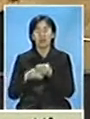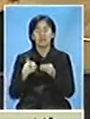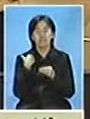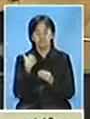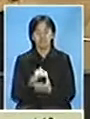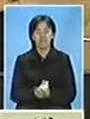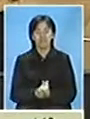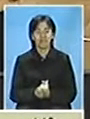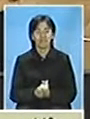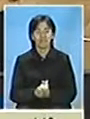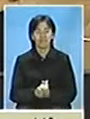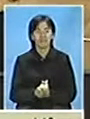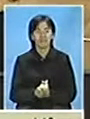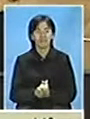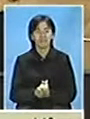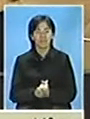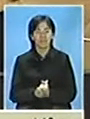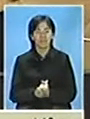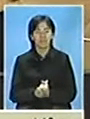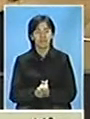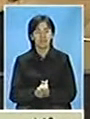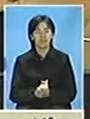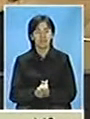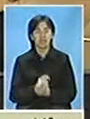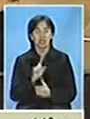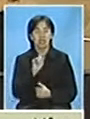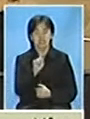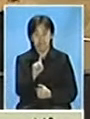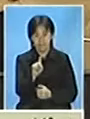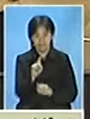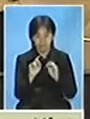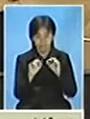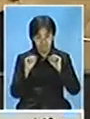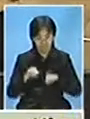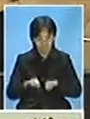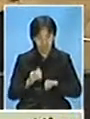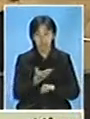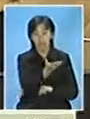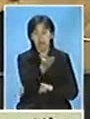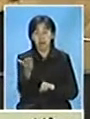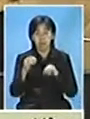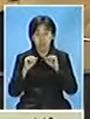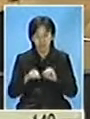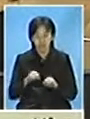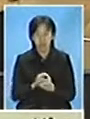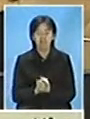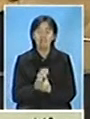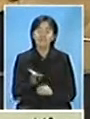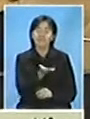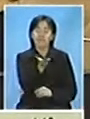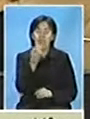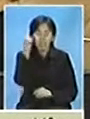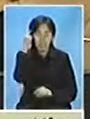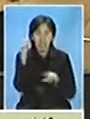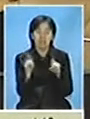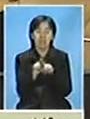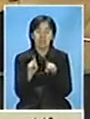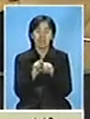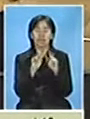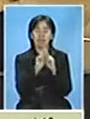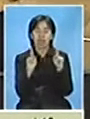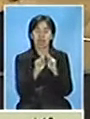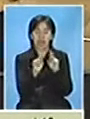ะค่ะจะขอถามมติว่าหากท่านสมาชิกเห็นด้วยกับการแก้ไขของกรรม